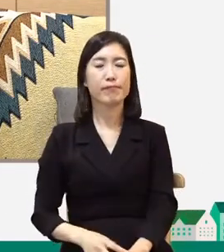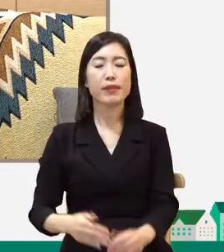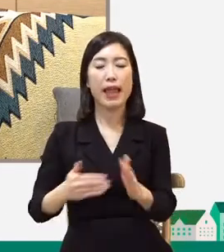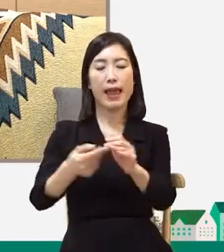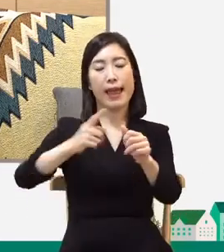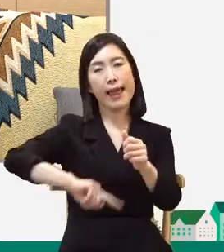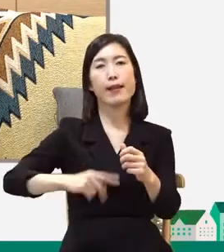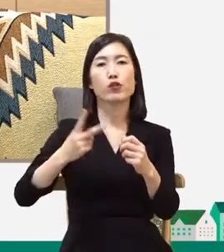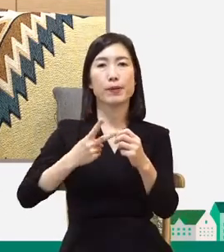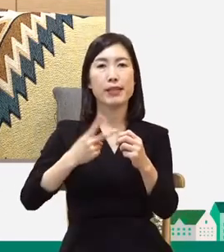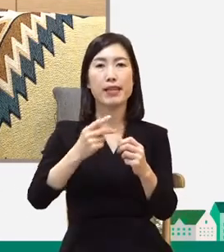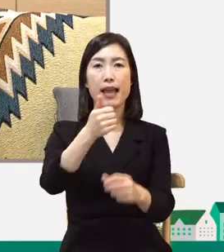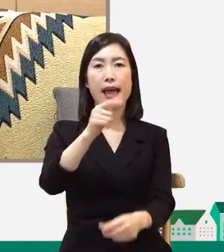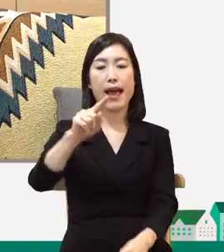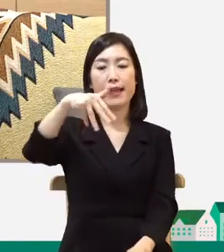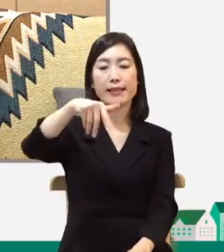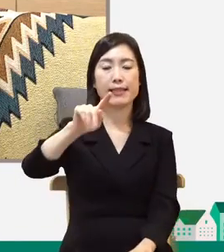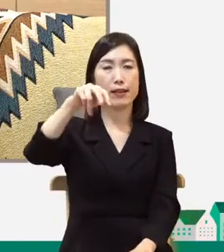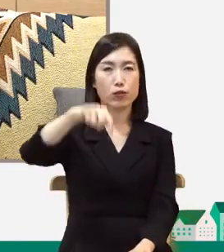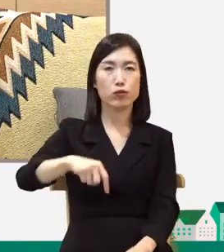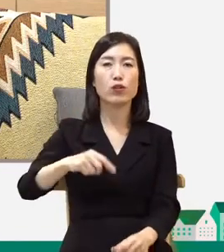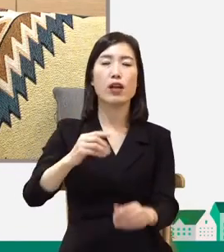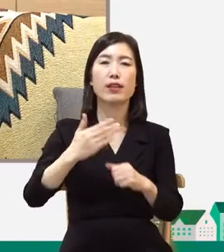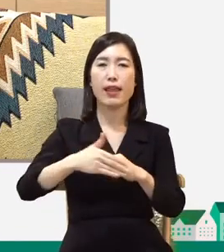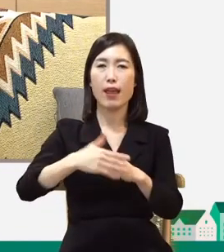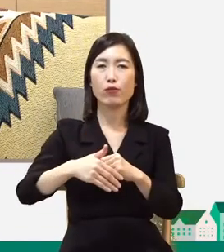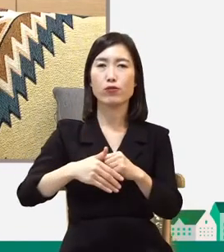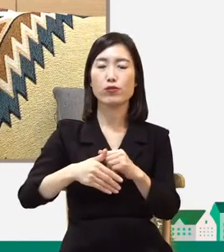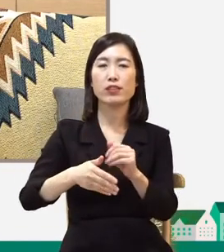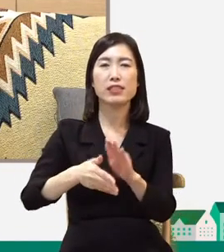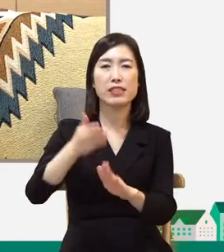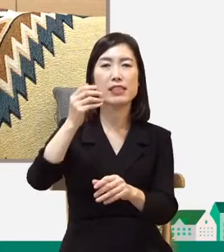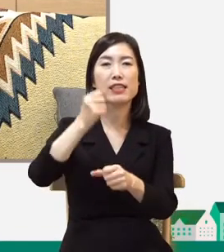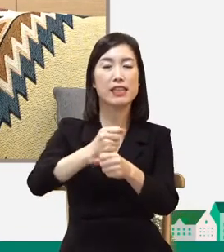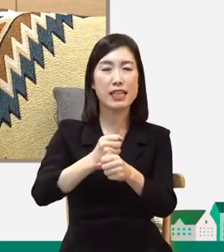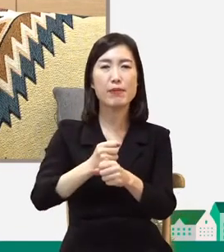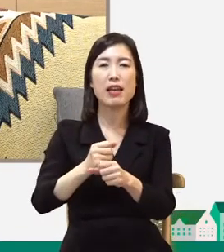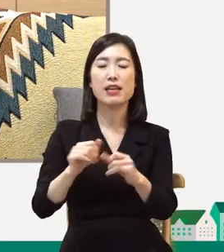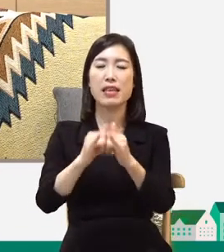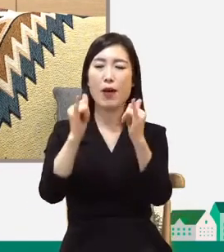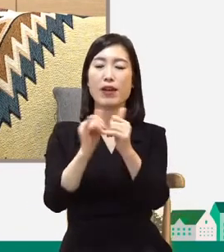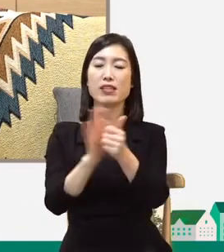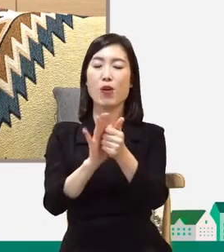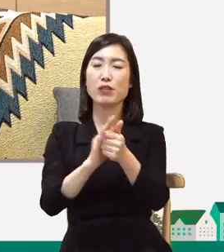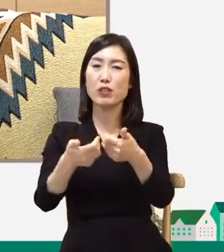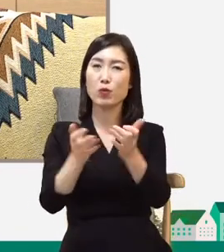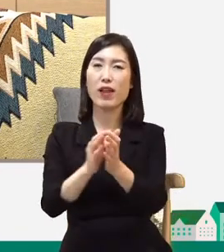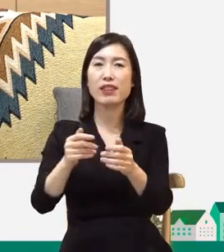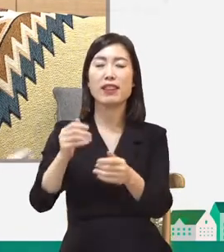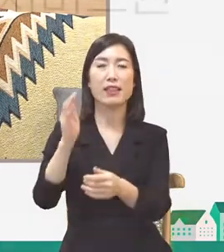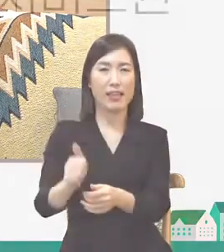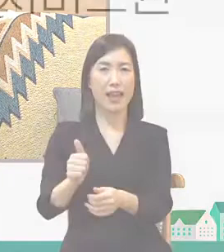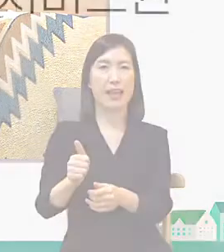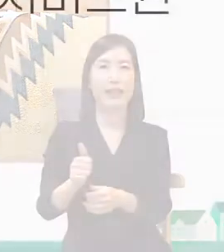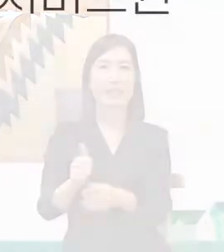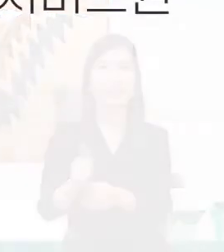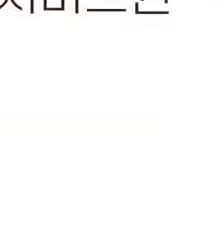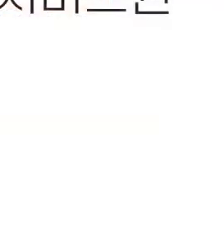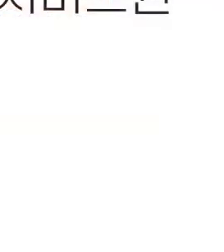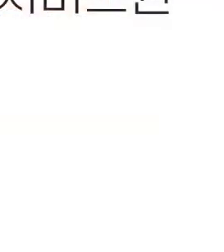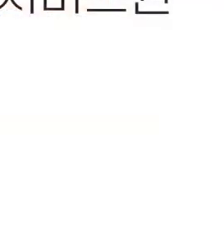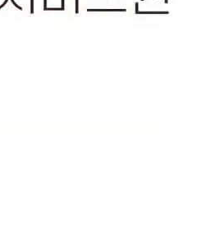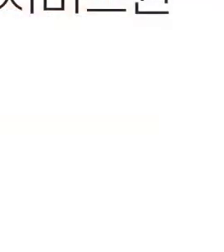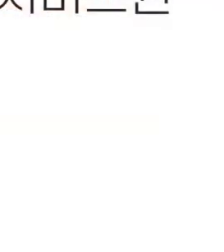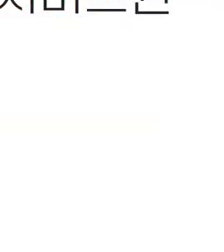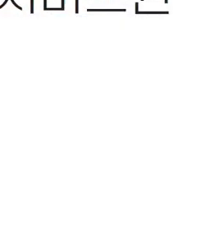또 하창수 대구 광역시 사회서비스원 팀장님의 말씀을 들어보도록 하겠습니다. 자, 팀장님, 제